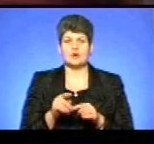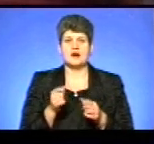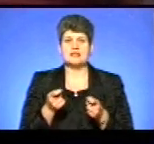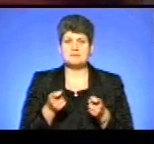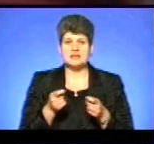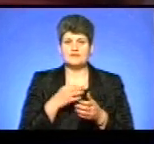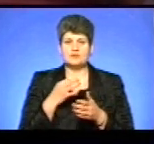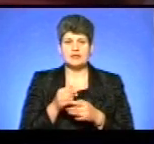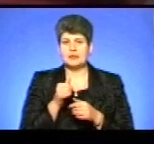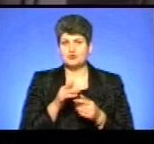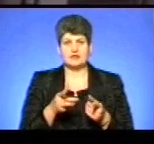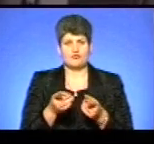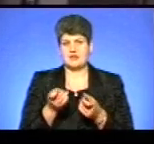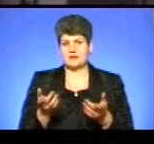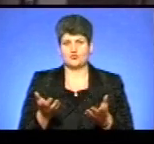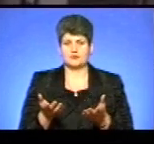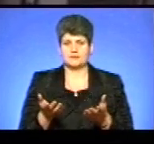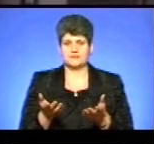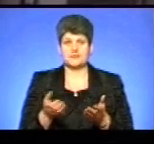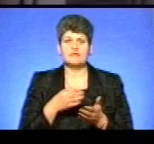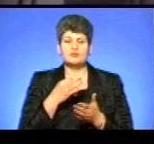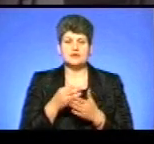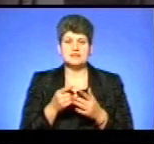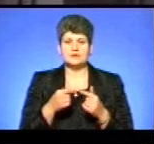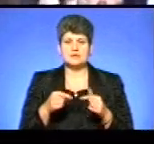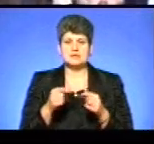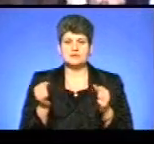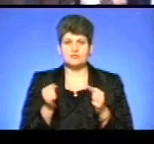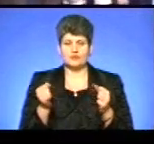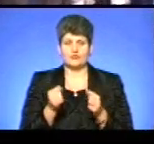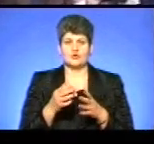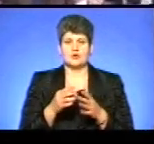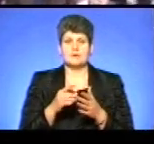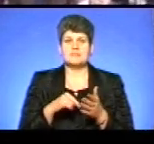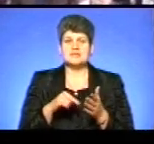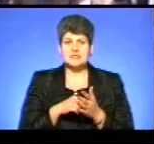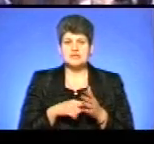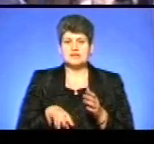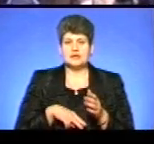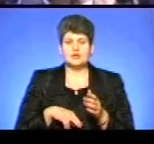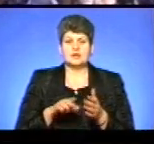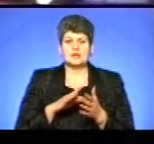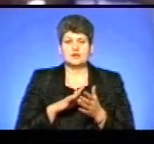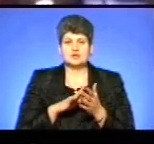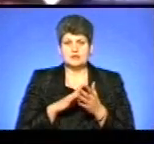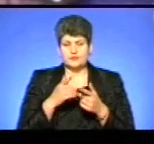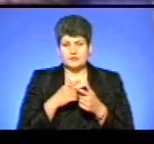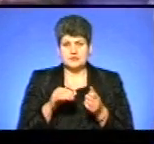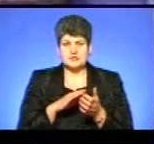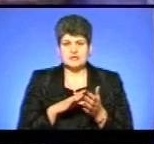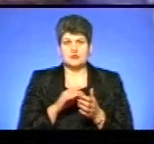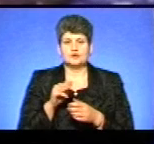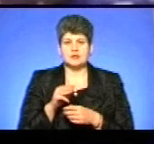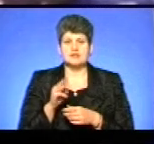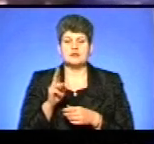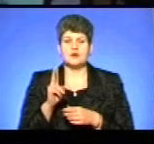адмінвідповідальності неможливо притягнути. Відповідальний за організацію зимового містечка директор Тернопільського туристично-інформаційного центру Тарас Ковальчук